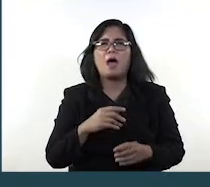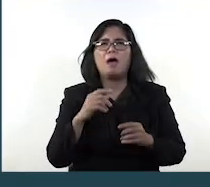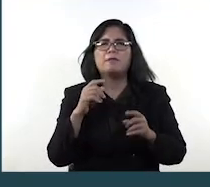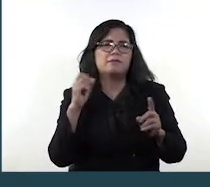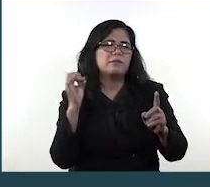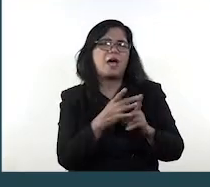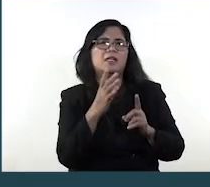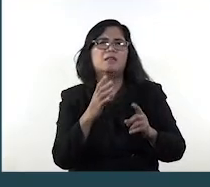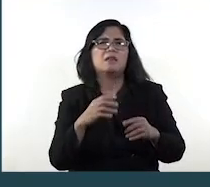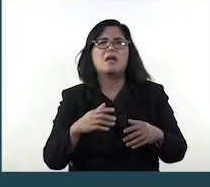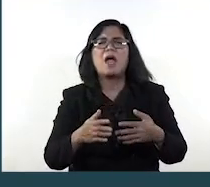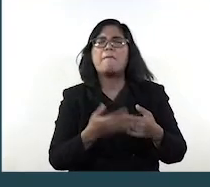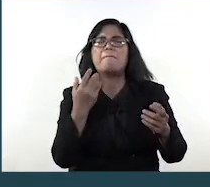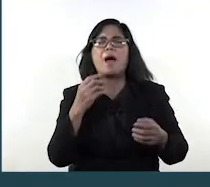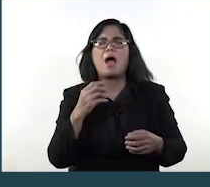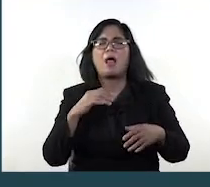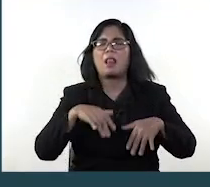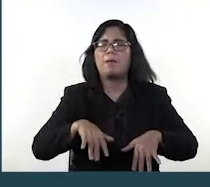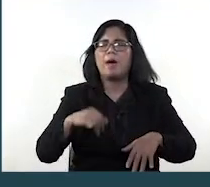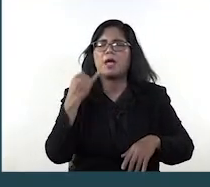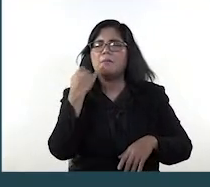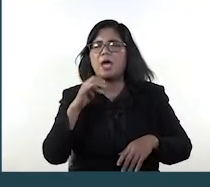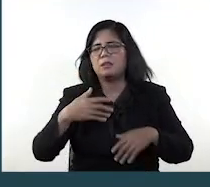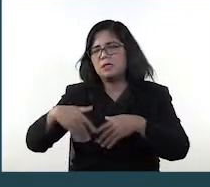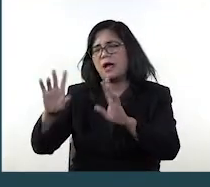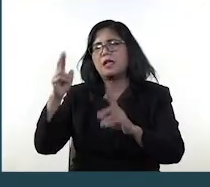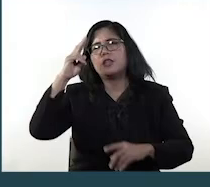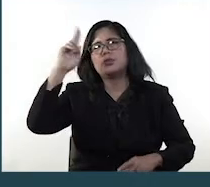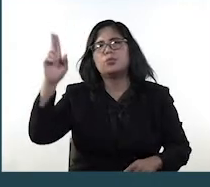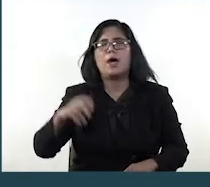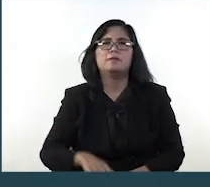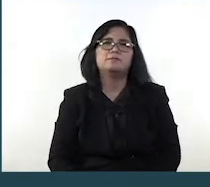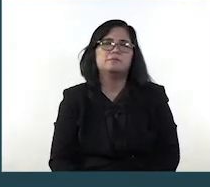Gampang sekali pulsanya gampang sekali lemah Iman Gampang sekali tinggalkan Tuhan